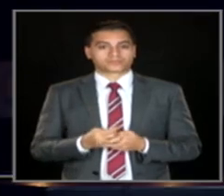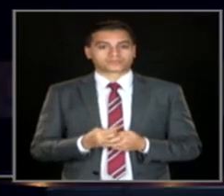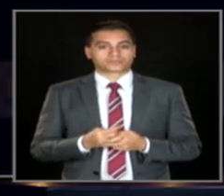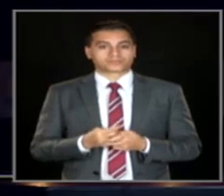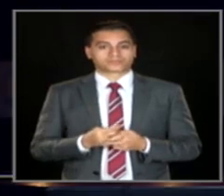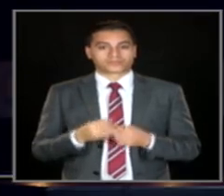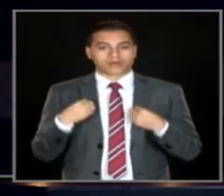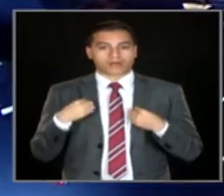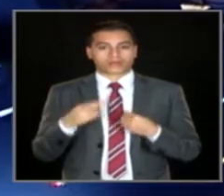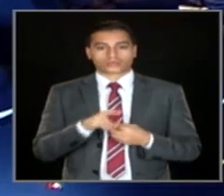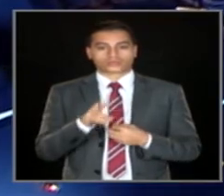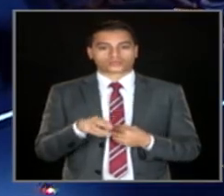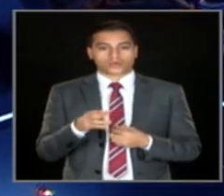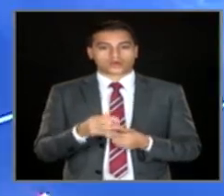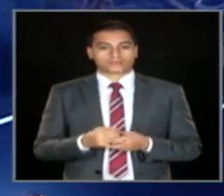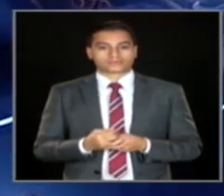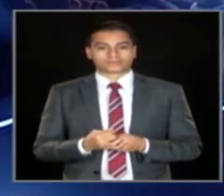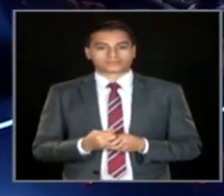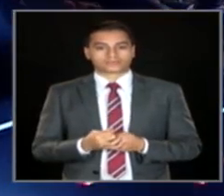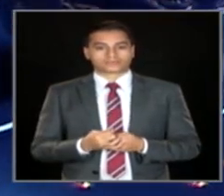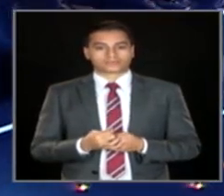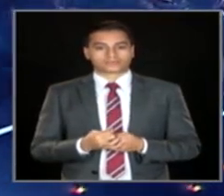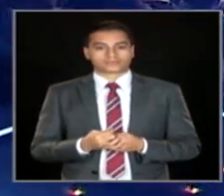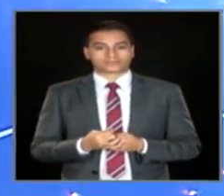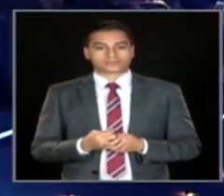رياضة، والسؤال هو